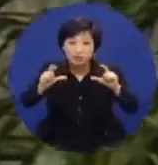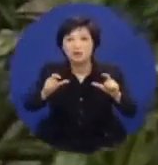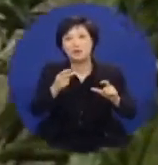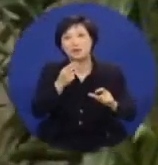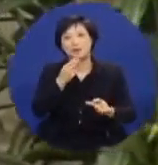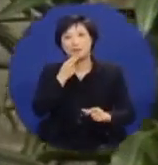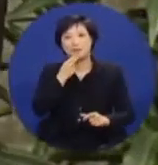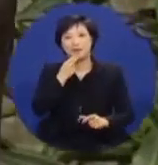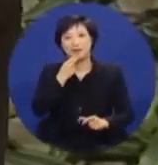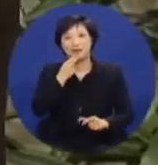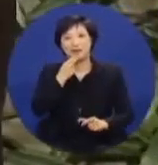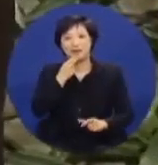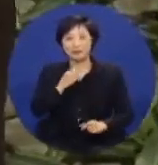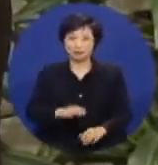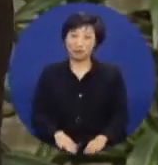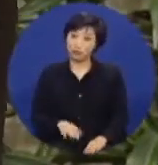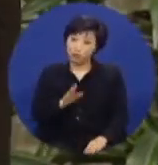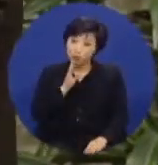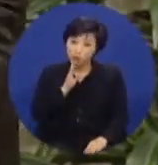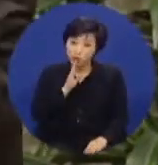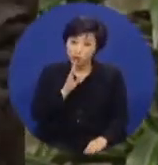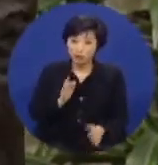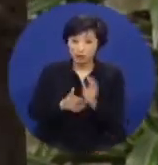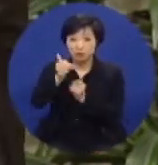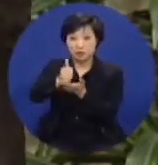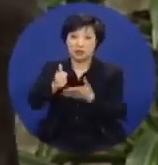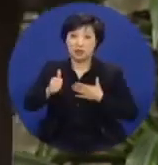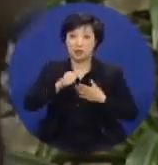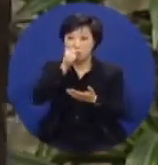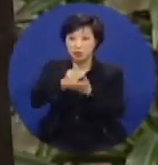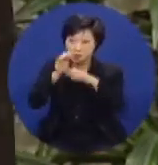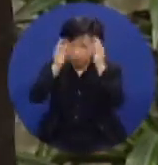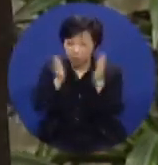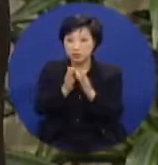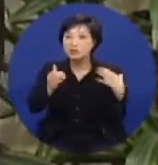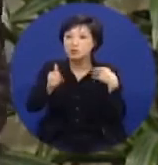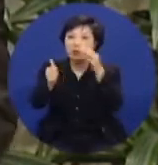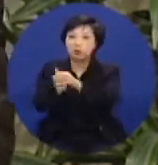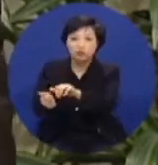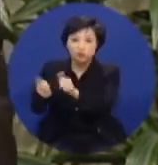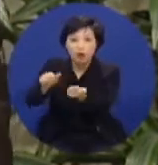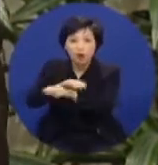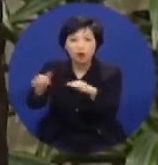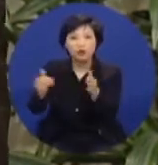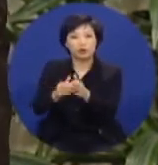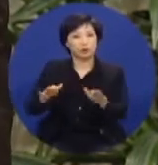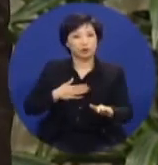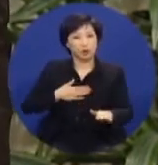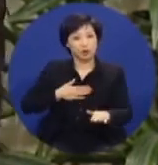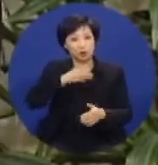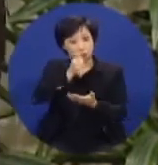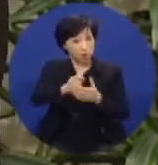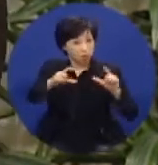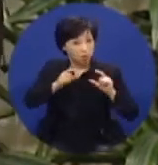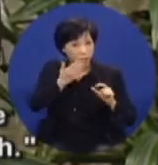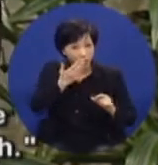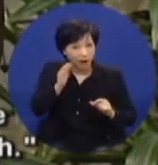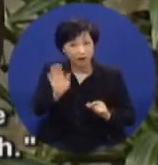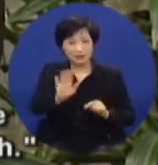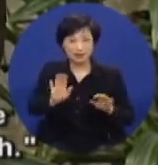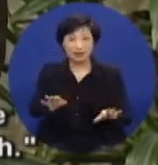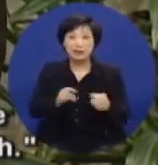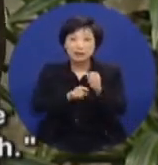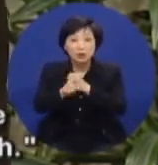낭이 맡지 그분이 내기 짊어지고 추고 파 해결했는데 무슨 전개 거의 꺼서 이는